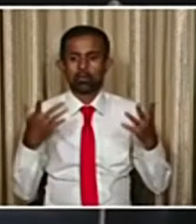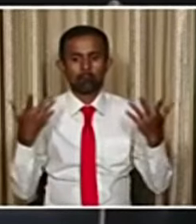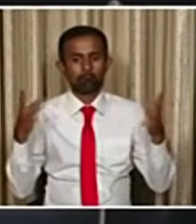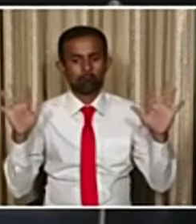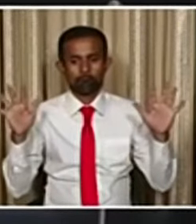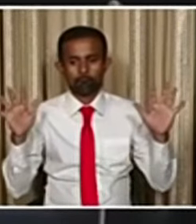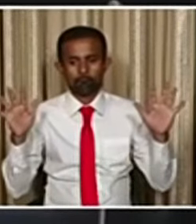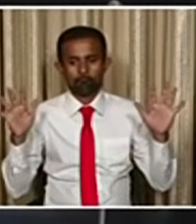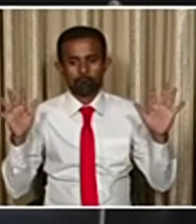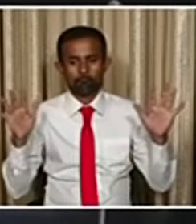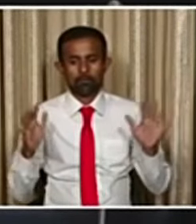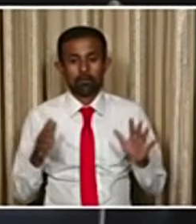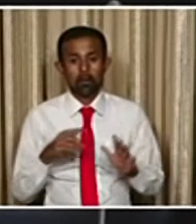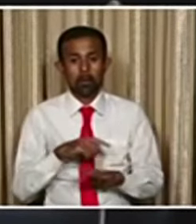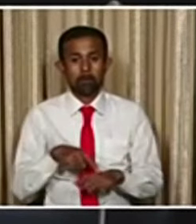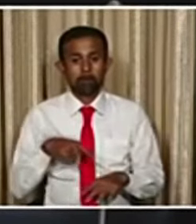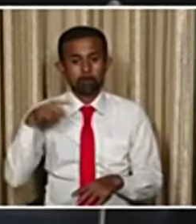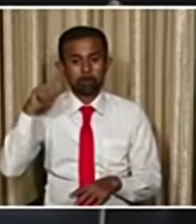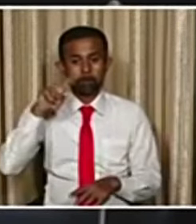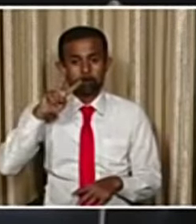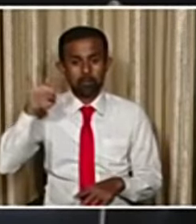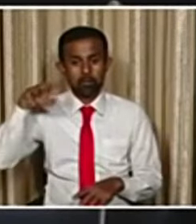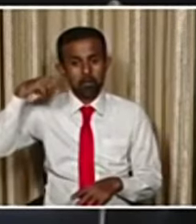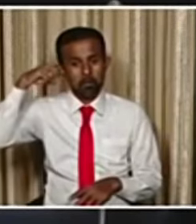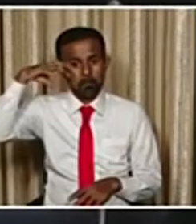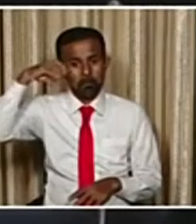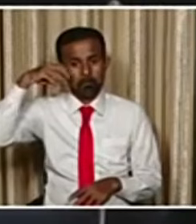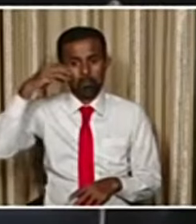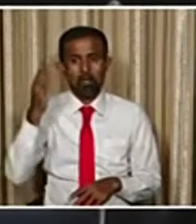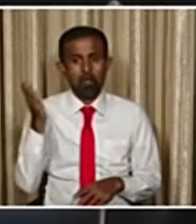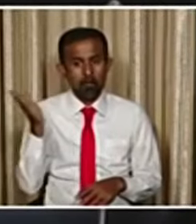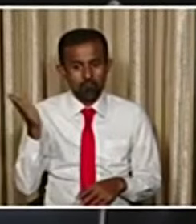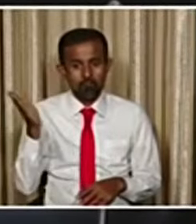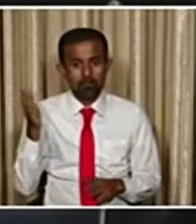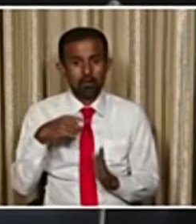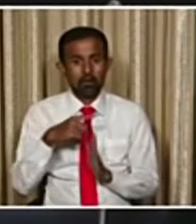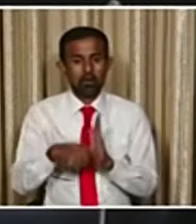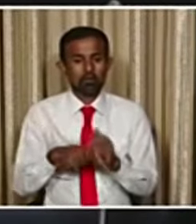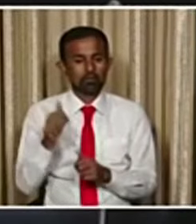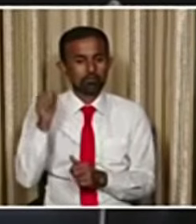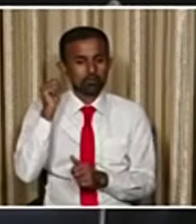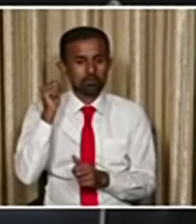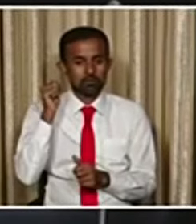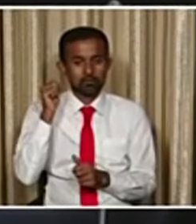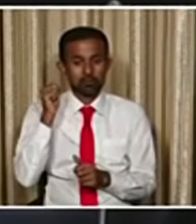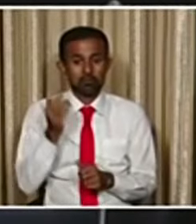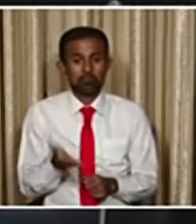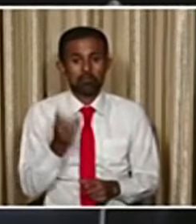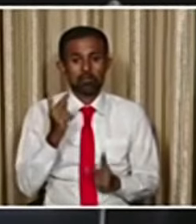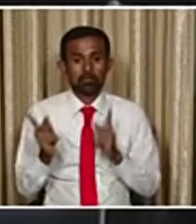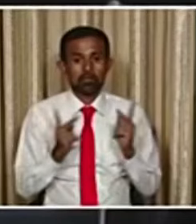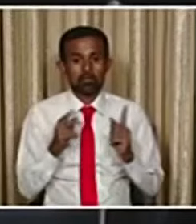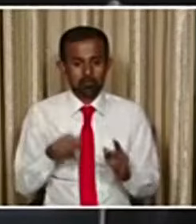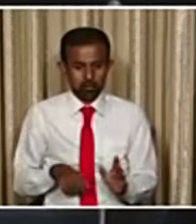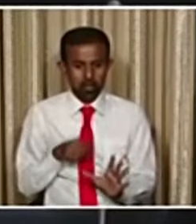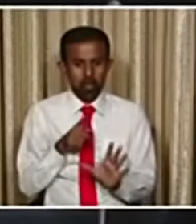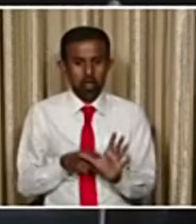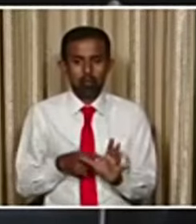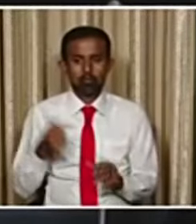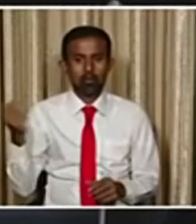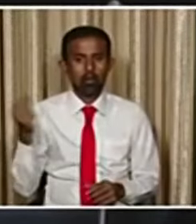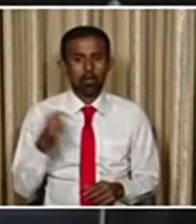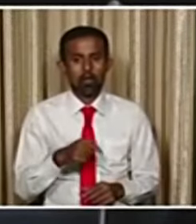ಕರ್ಲದೇನು ಪ್ಯಾ ವಿಷಯ ಹತ್ರ ವಿದ್ಯುಲಿ ಬಲೆ ಲಬಾದೇನು ಲಂಕಾ ಇತಿಹಾಸ ಮೆತೆಕ್ಕಾಪು ವೆಡಿಮ ಟೂರಿಸ್ಲ ಮೇ ಅವೃದ್ಧೇನು